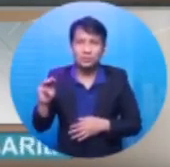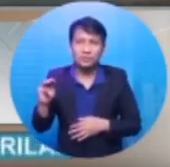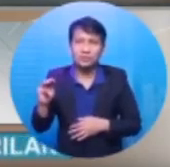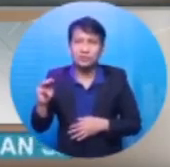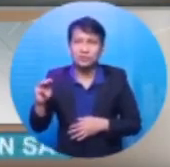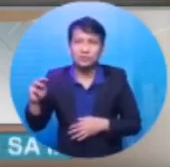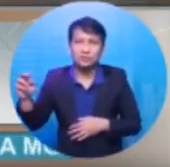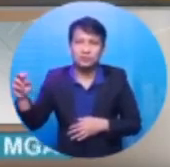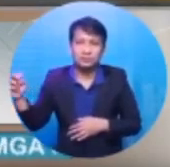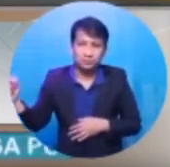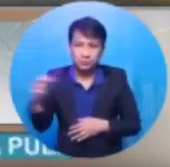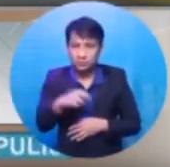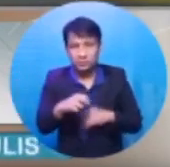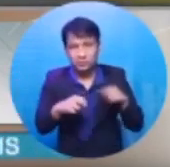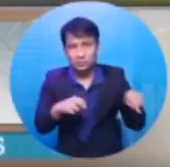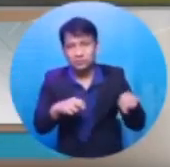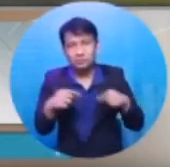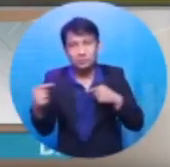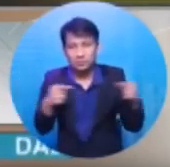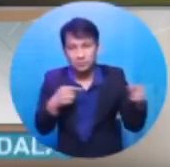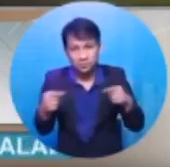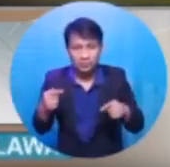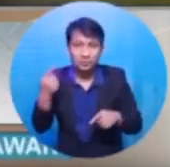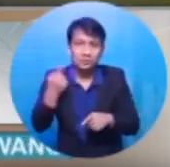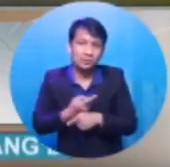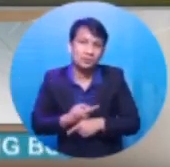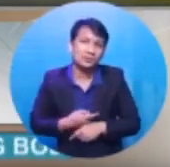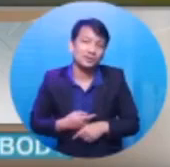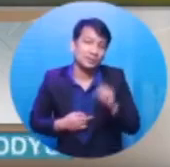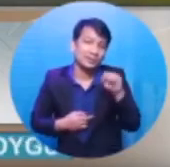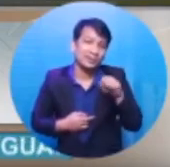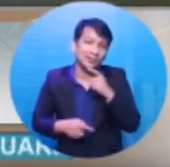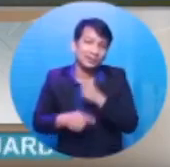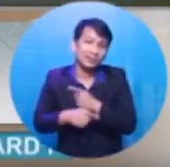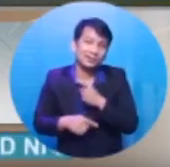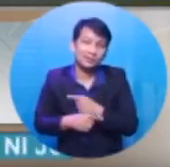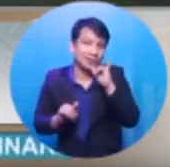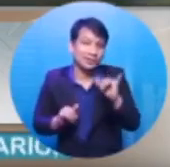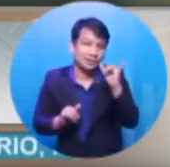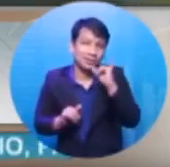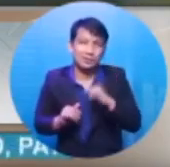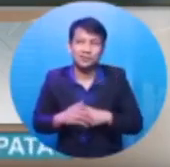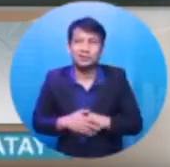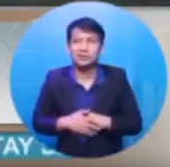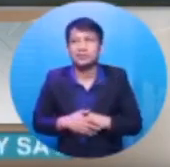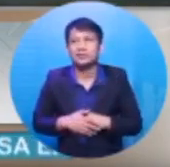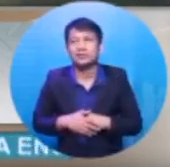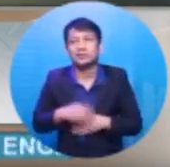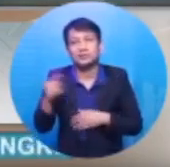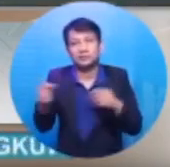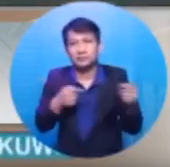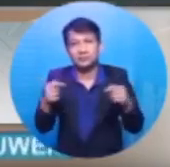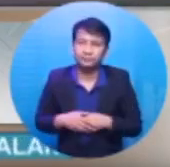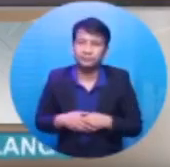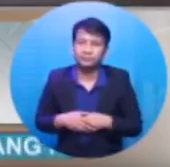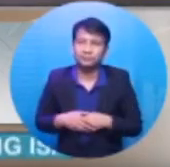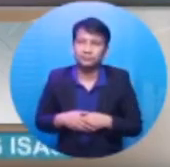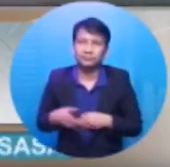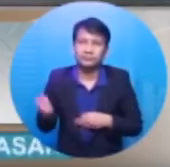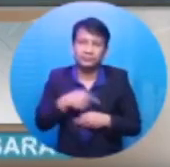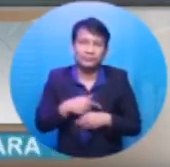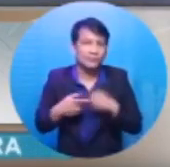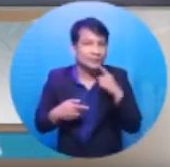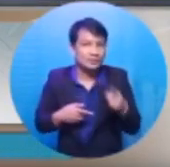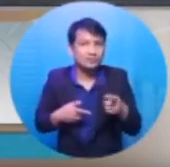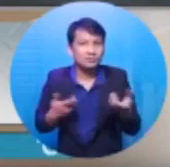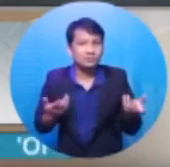sabihin, bumiyay pa sila papunta niya sa lugar para makipag-away lang? Ganun po, kasi parang nakainom din eh. Oh, so ibig sabihin, yung away na yan, matagal na? Parinigan